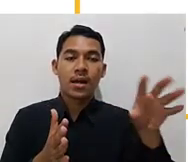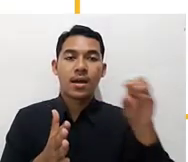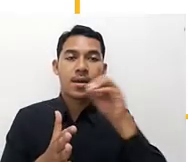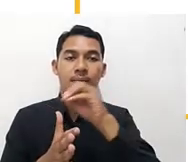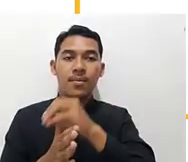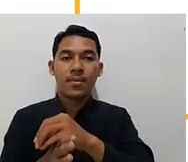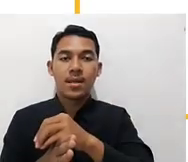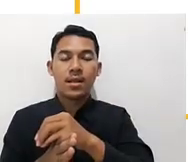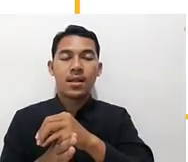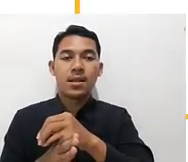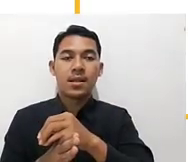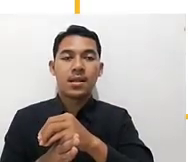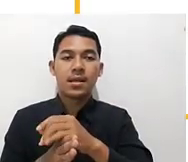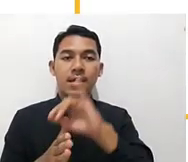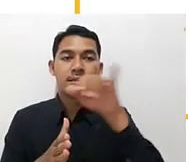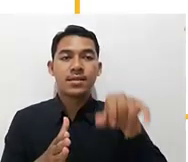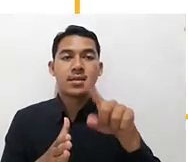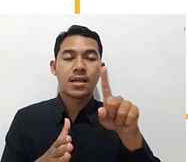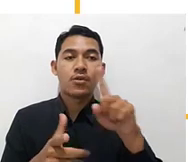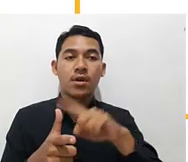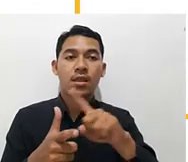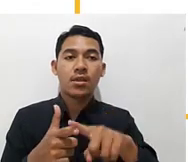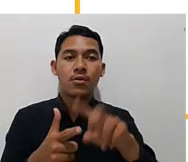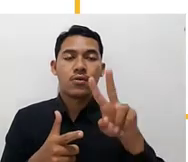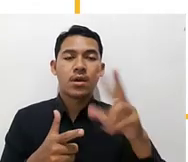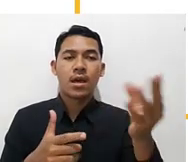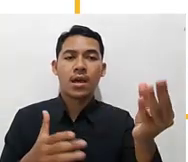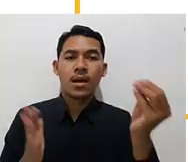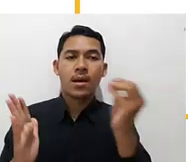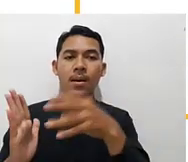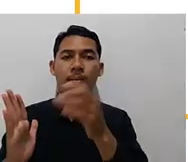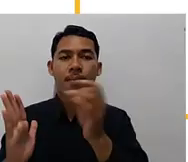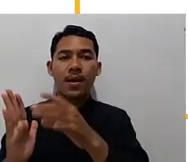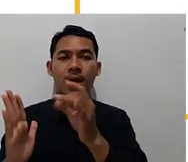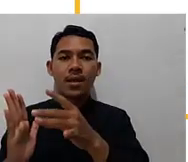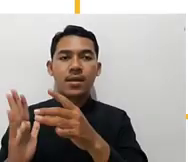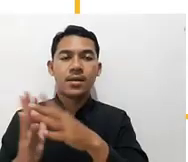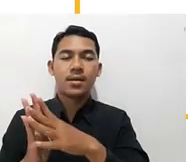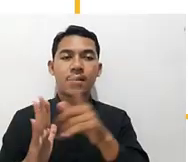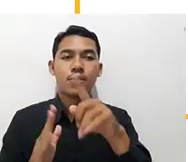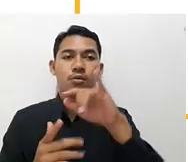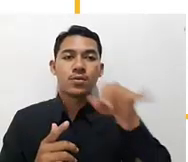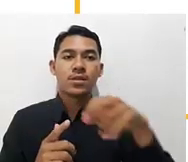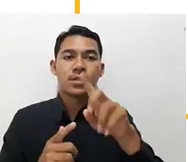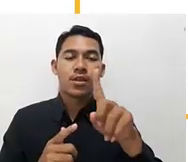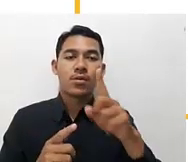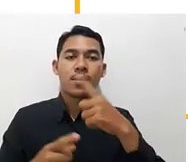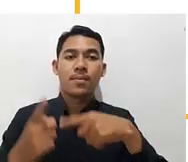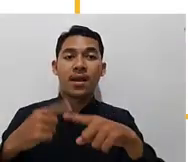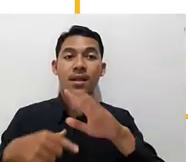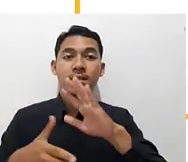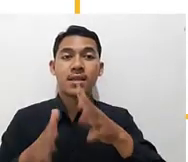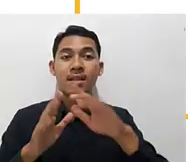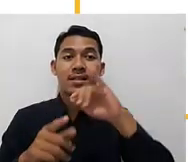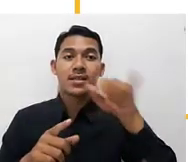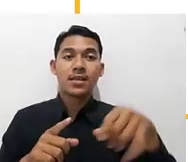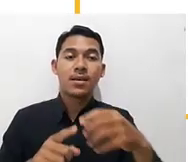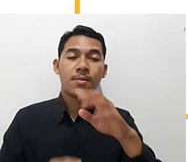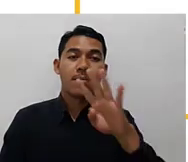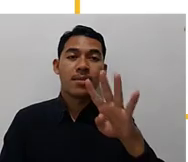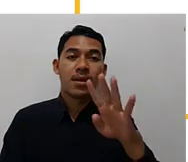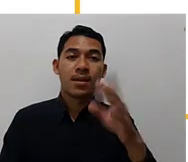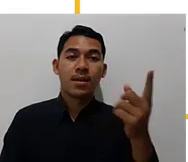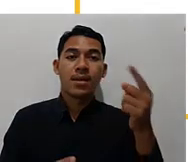J1 dan J2 gitu ya. Kalau J2 dibalikan ke J3, J1 dibalikan ke J4 gitu tuh. Jadi saling apa ya?